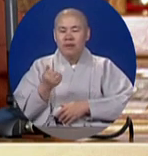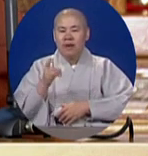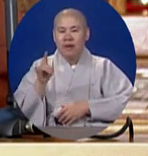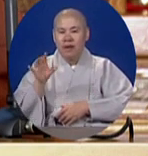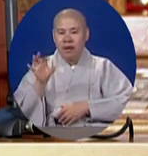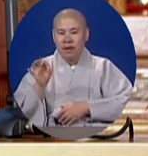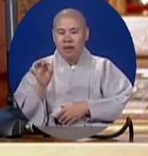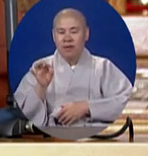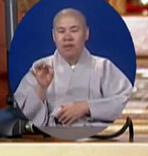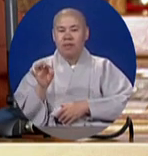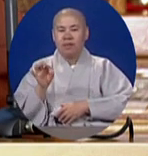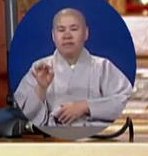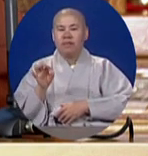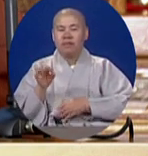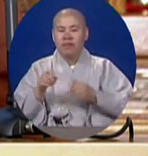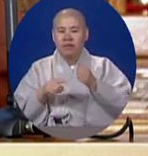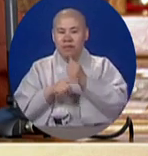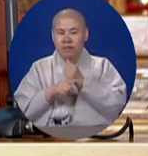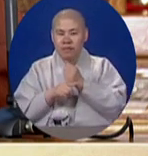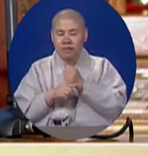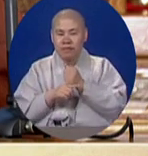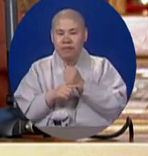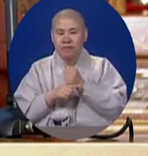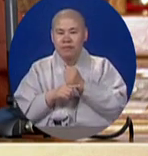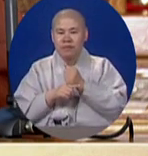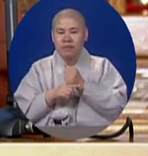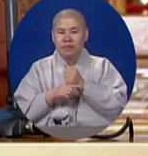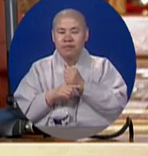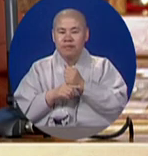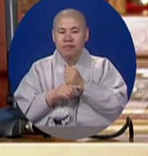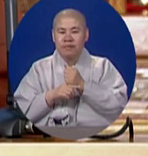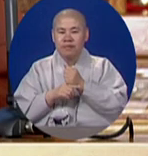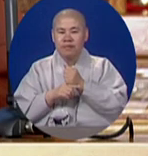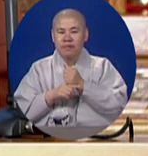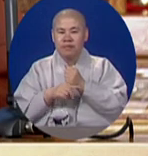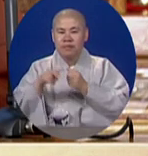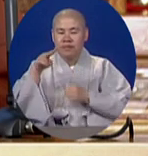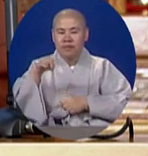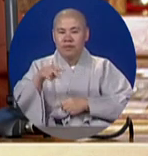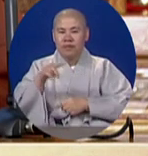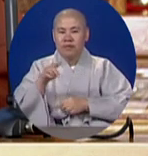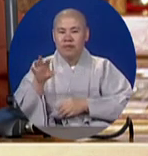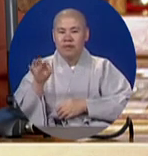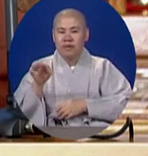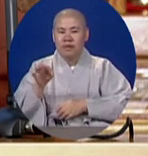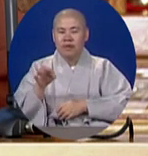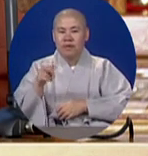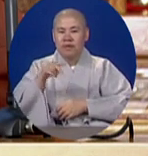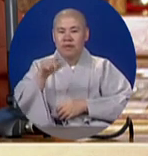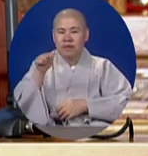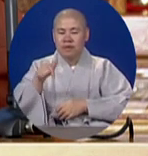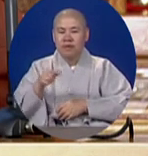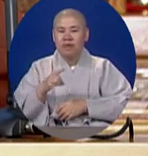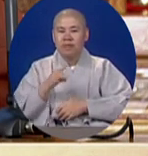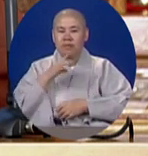남았죠. 행은 이 수, 상, 식만 빼고